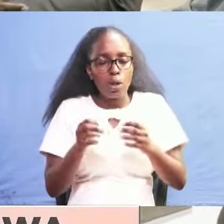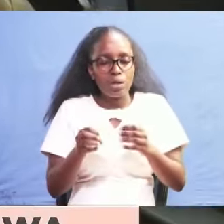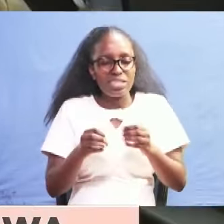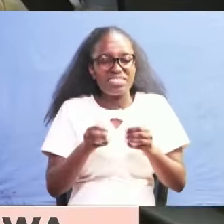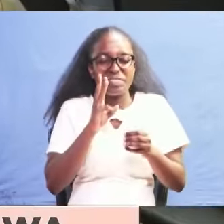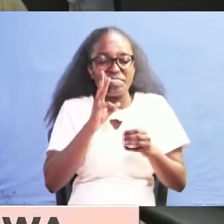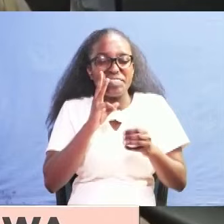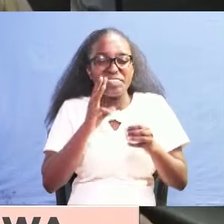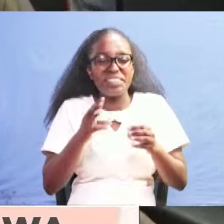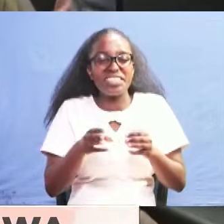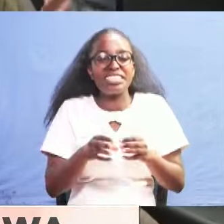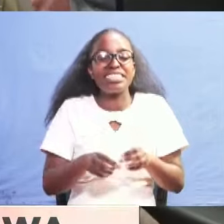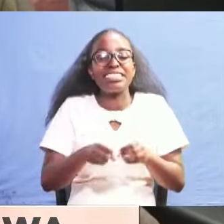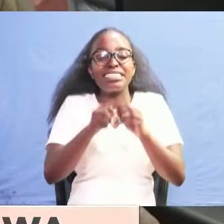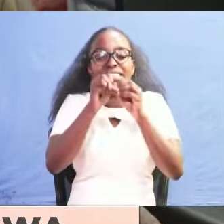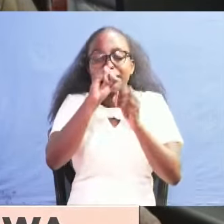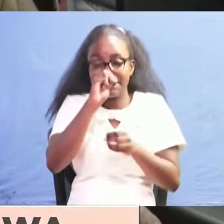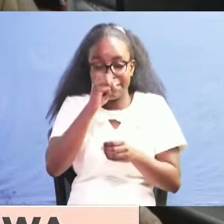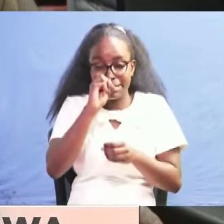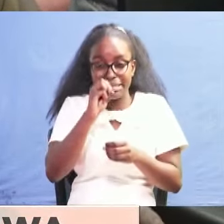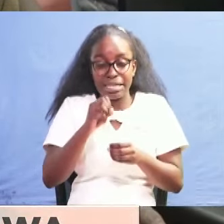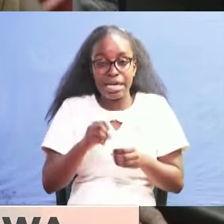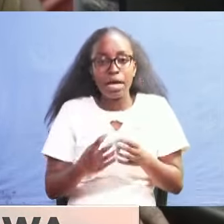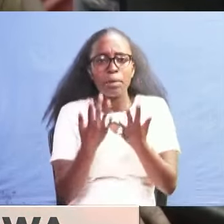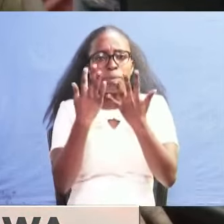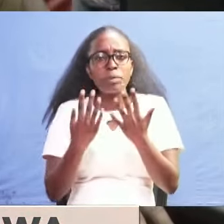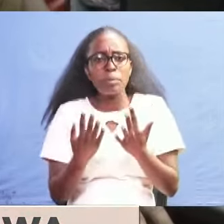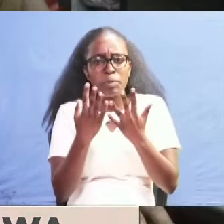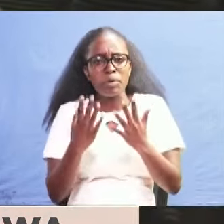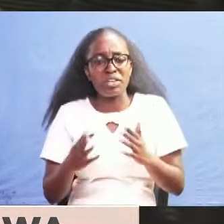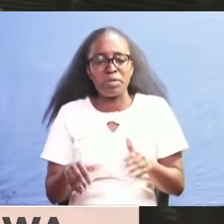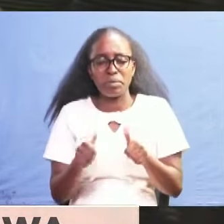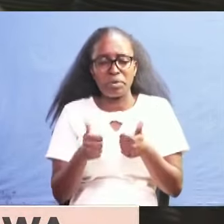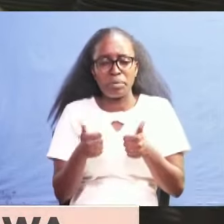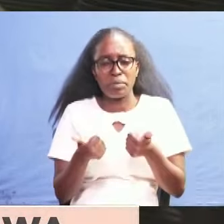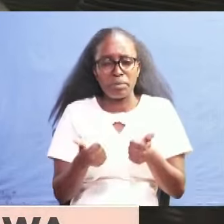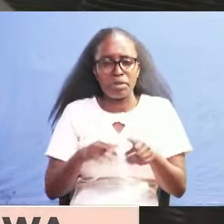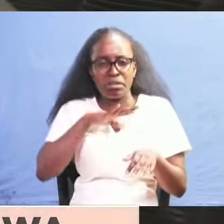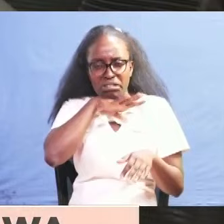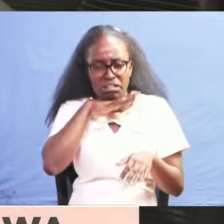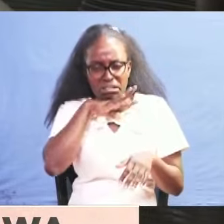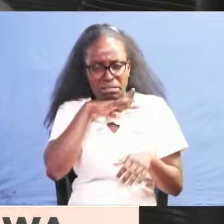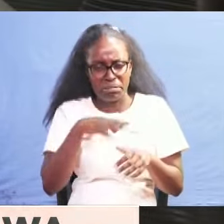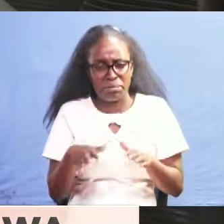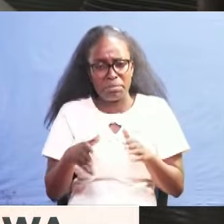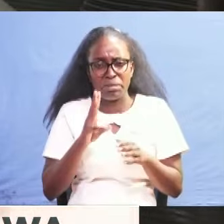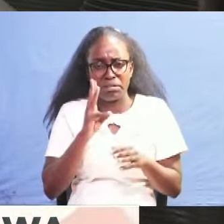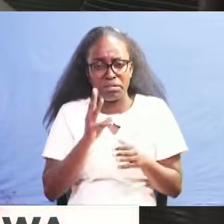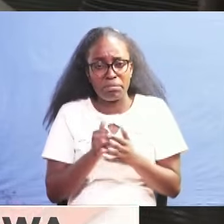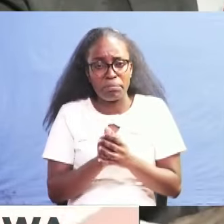hayo kuhakikisha yanachemshwa kabla ya kunywa ili kuepusha magonjwa yanayotokana na uchafu wa maji.